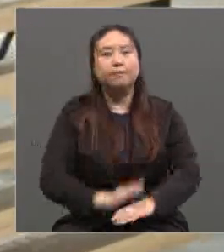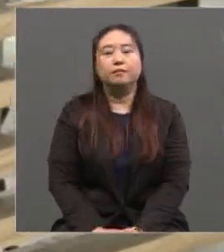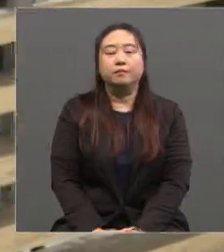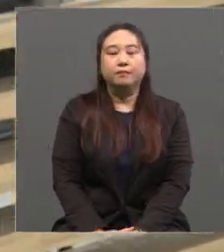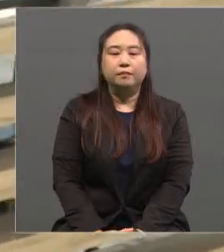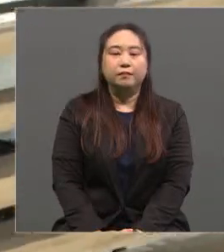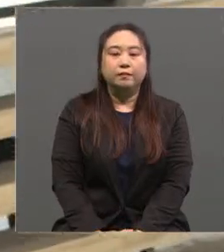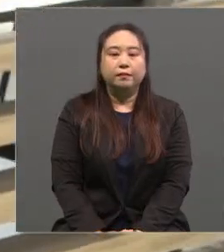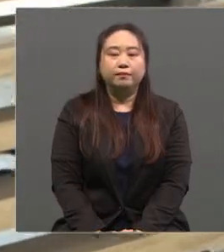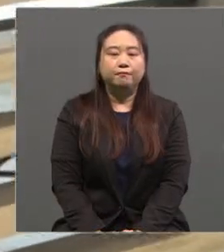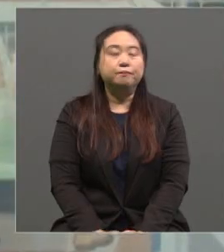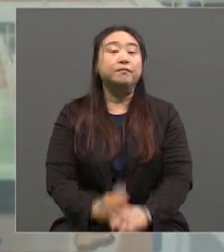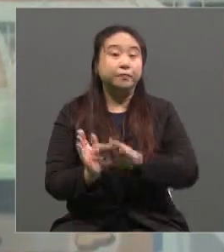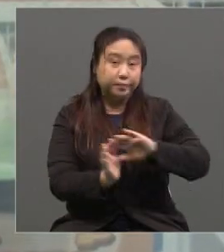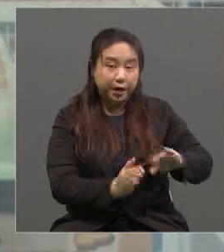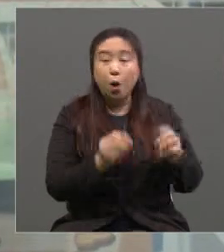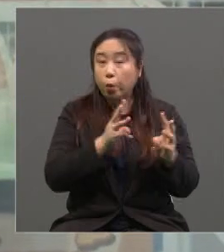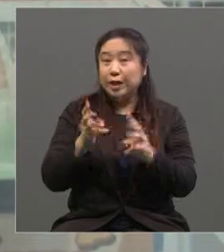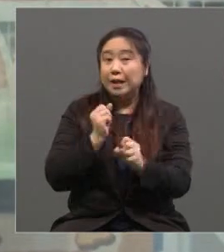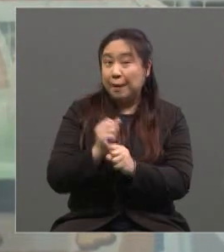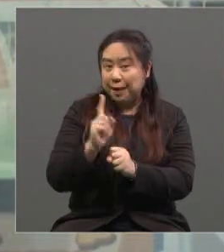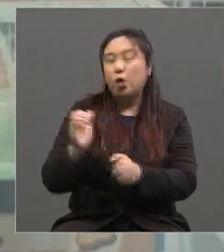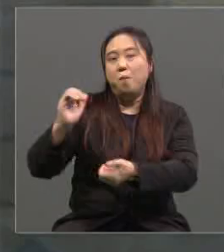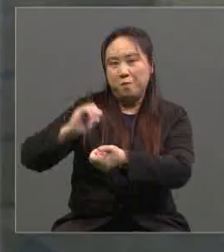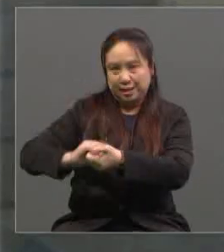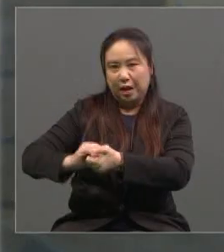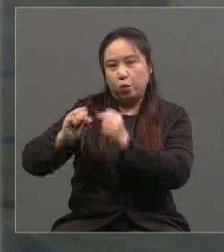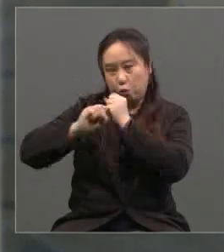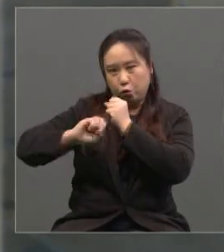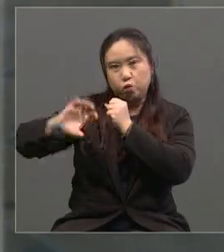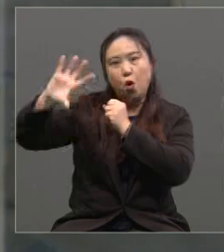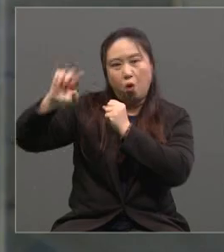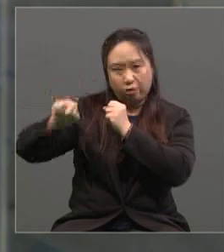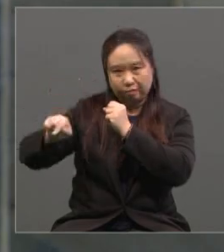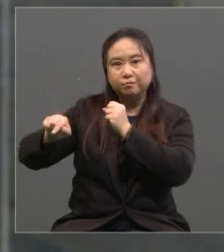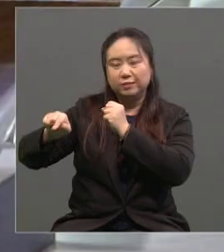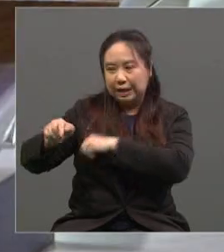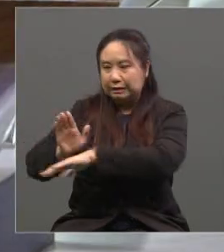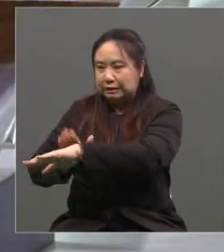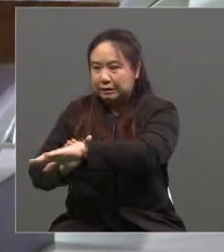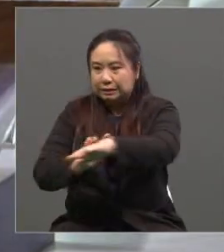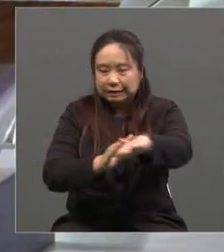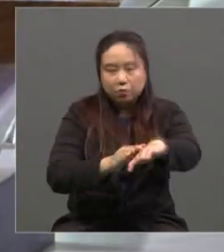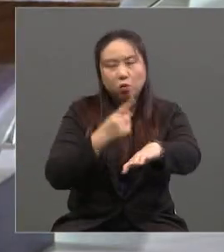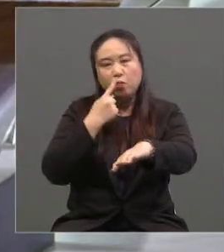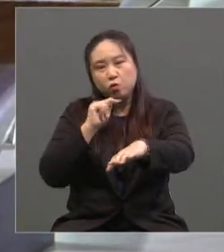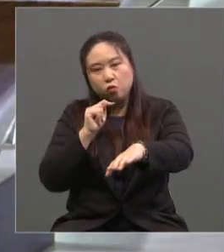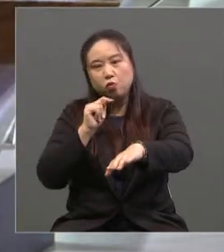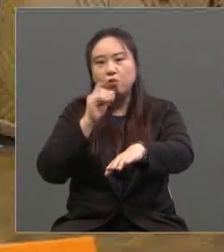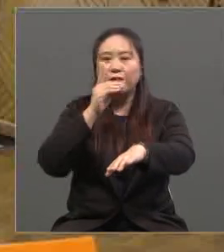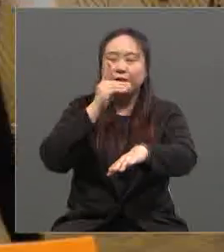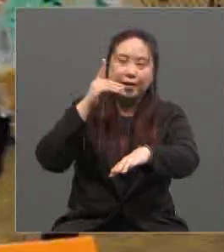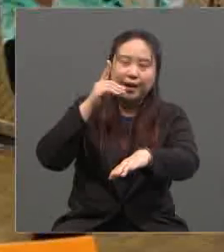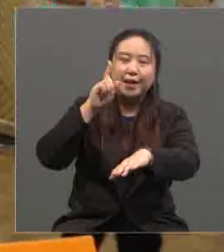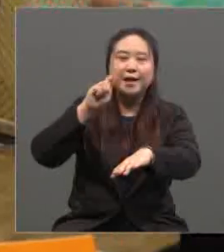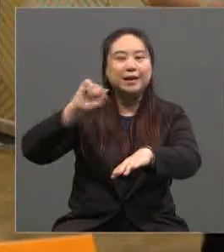อีกแนวทางหนึ่งครับที่จะทำก็คือต้องประสานกับกสทช.ให้ติดต่อเครือข่ายทั้งหมดเพื่อส่งสัญญาณแจ้งเตือนประชาชนเวลาเกิดเห